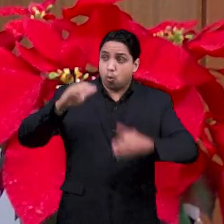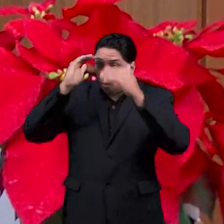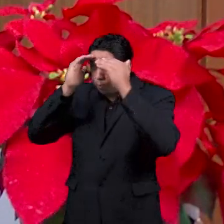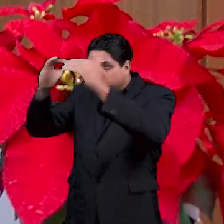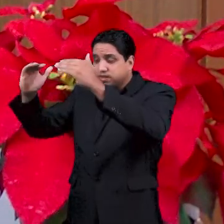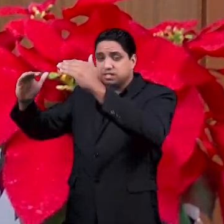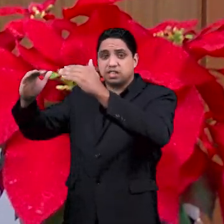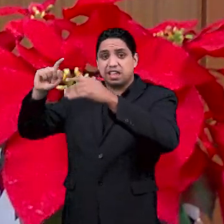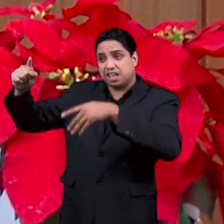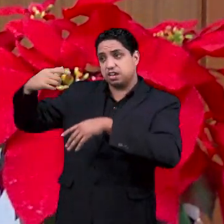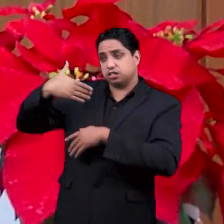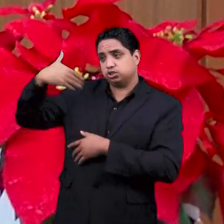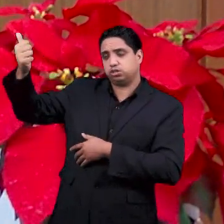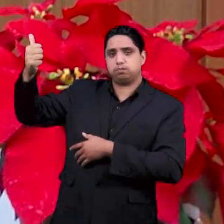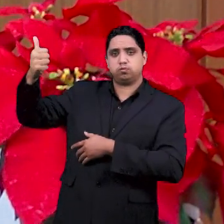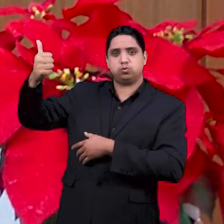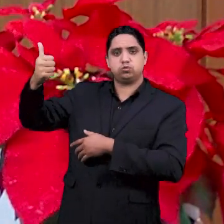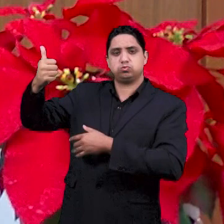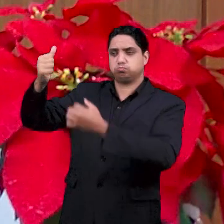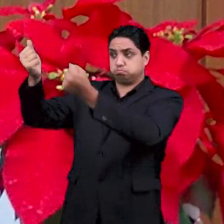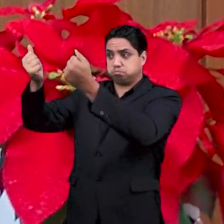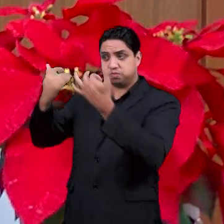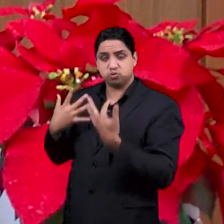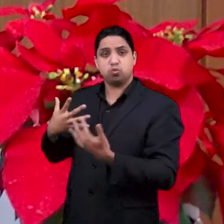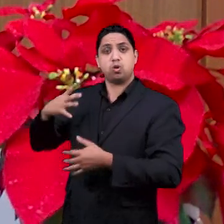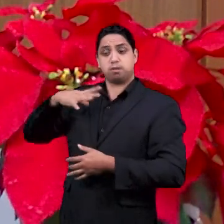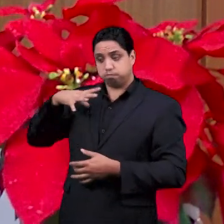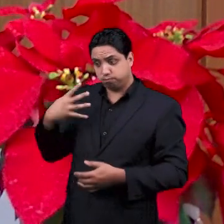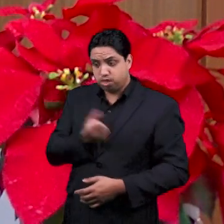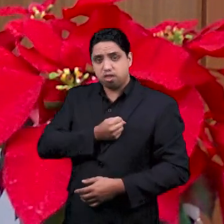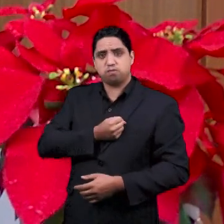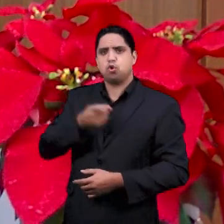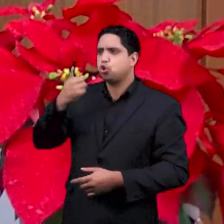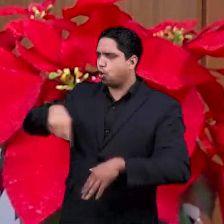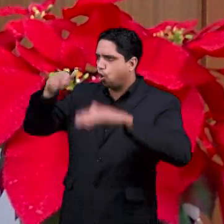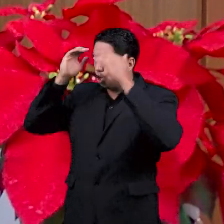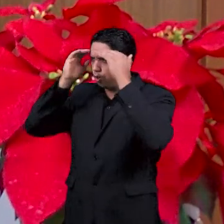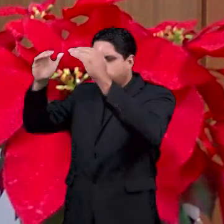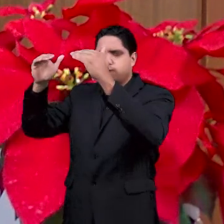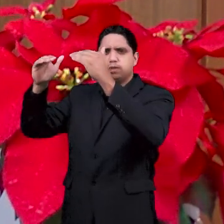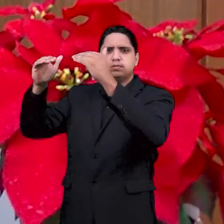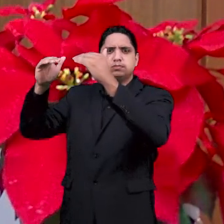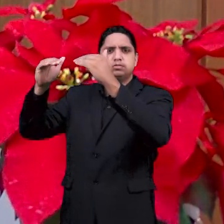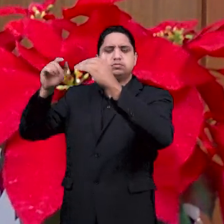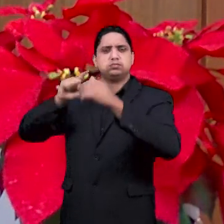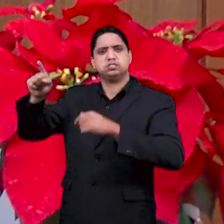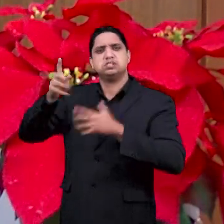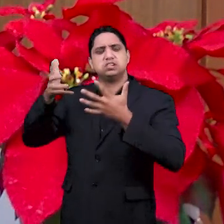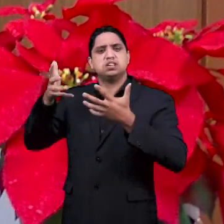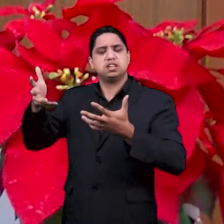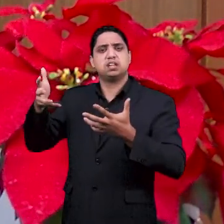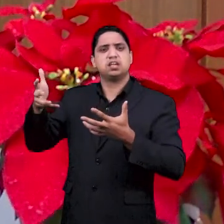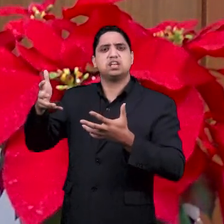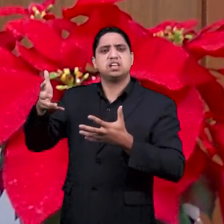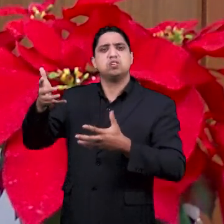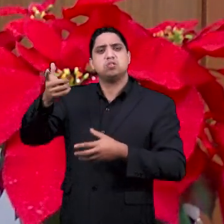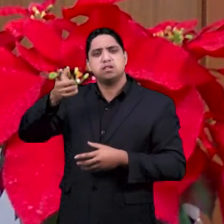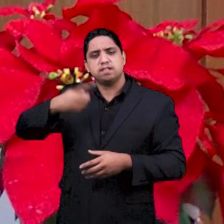его, а не Бога заставляют исполнять человеческую волю. Это когда